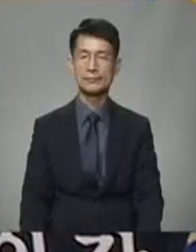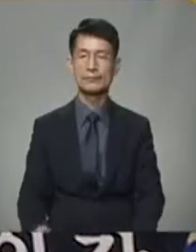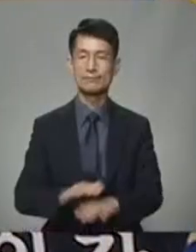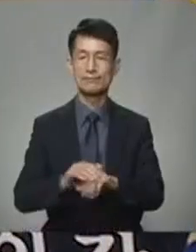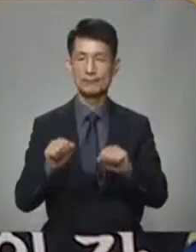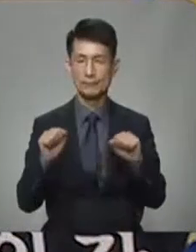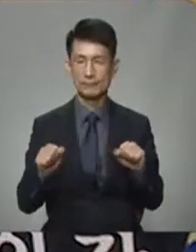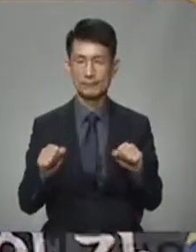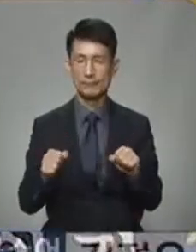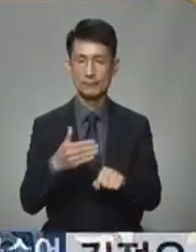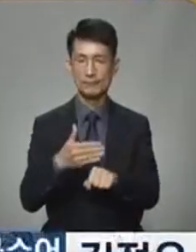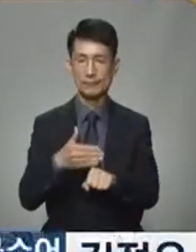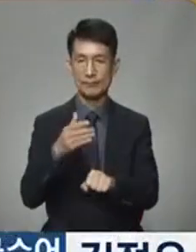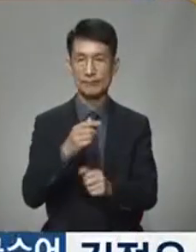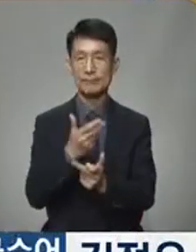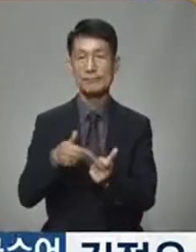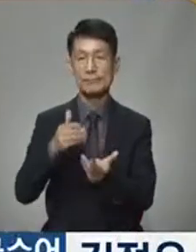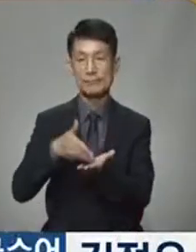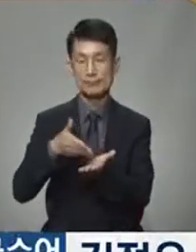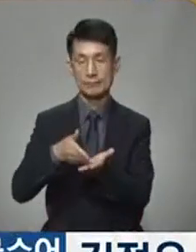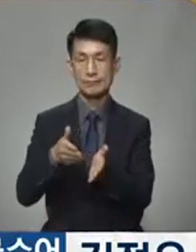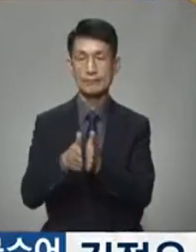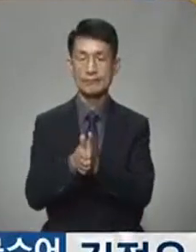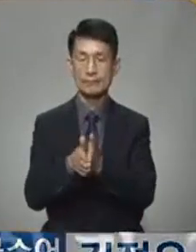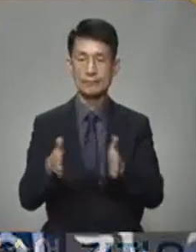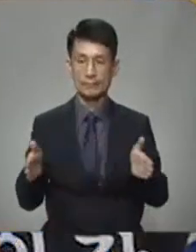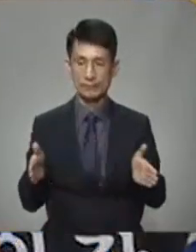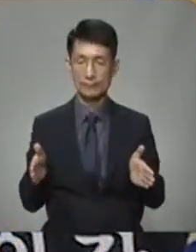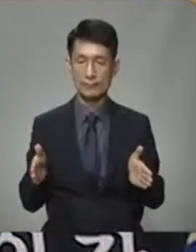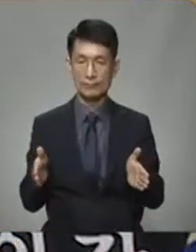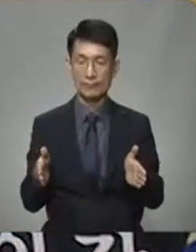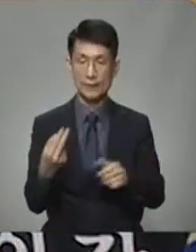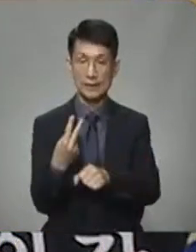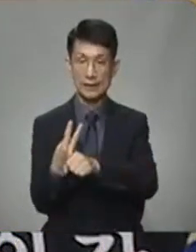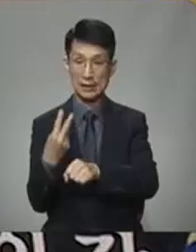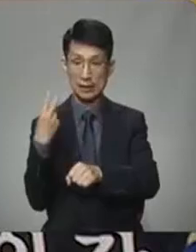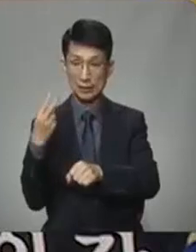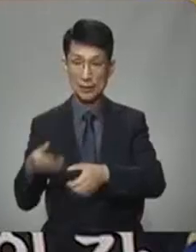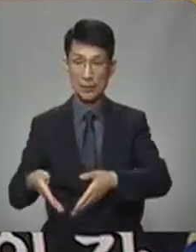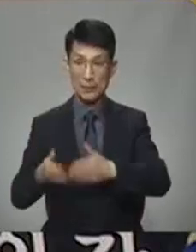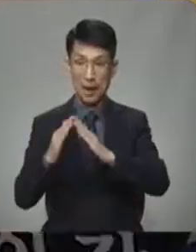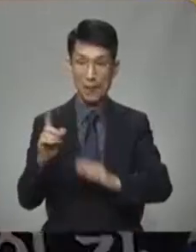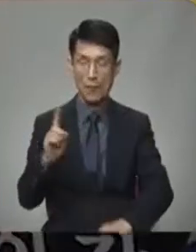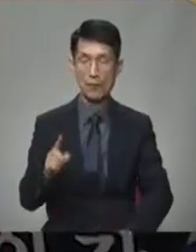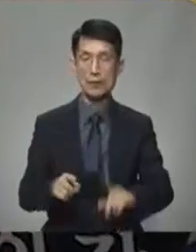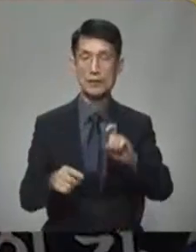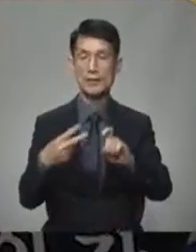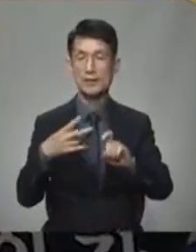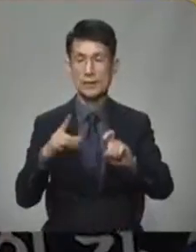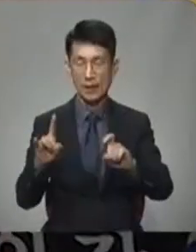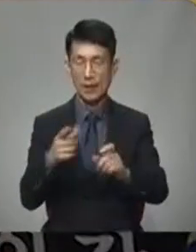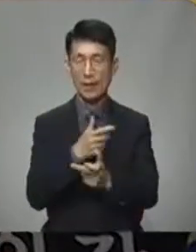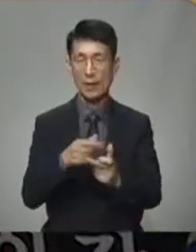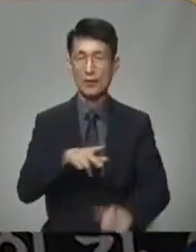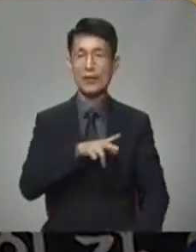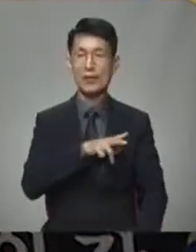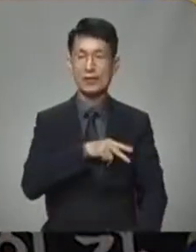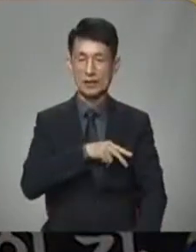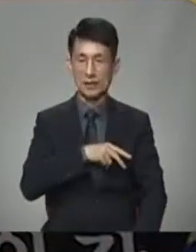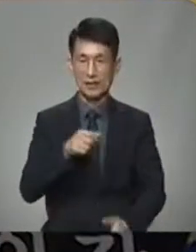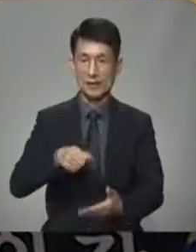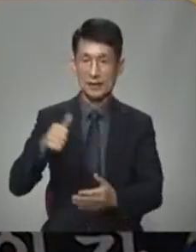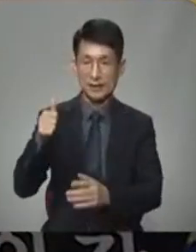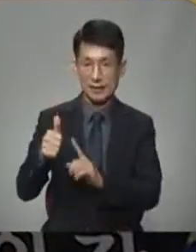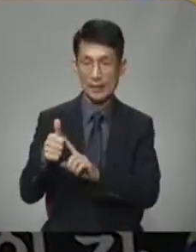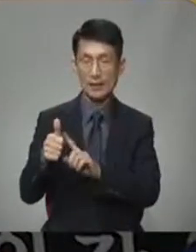여러분 안녕하십니까 9시 강원 뉴스입니다 2년 전 출범한 제 11대 강원도 이회의 임기가 다음 달이면